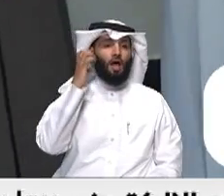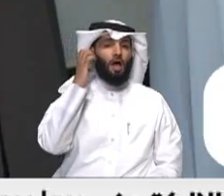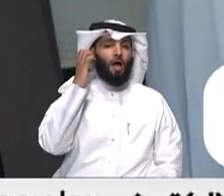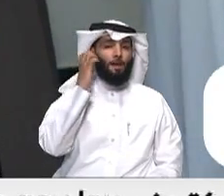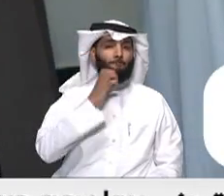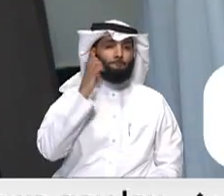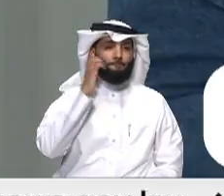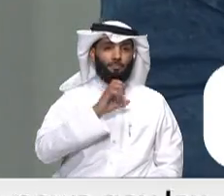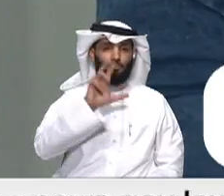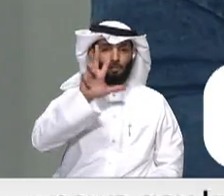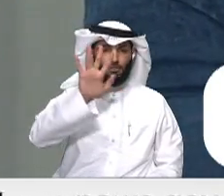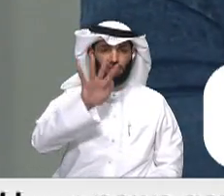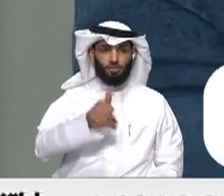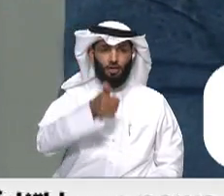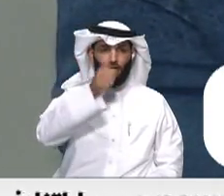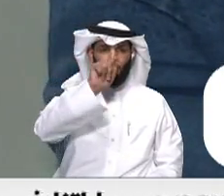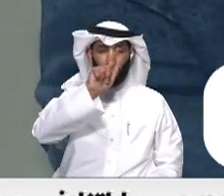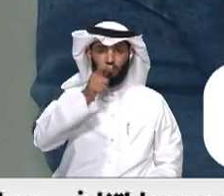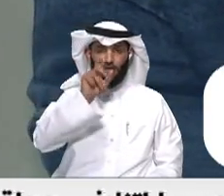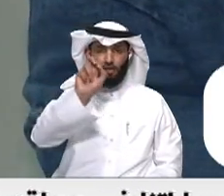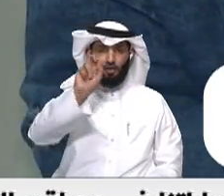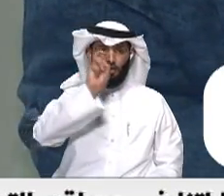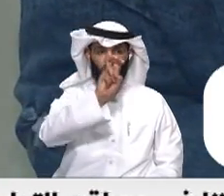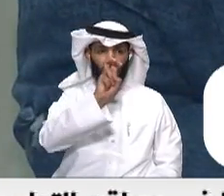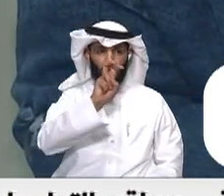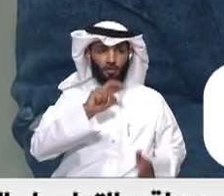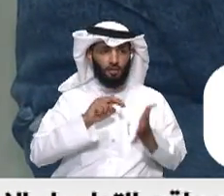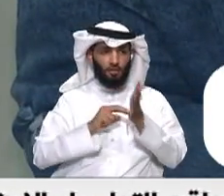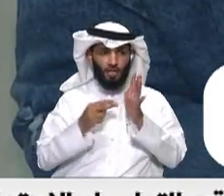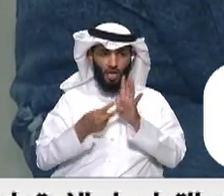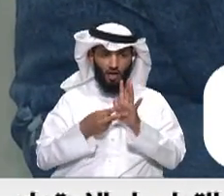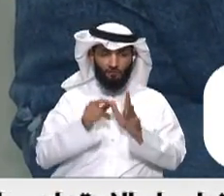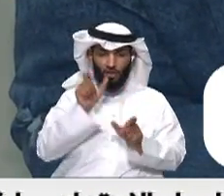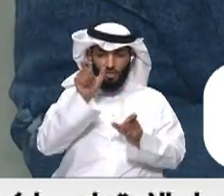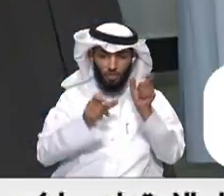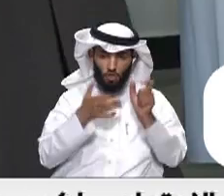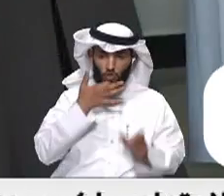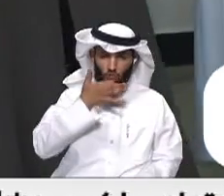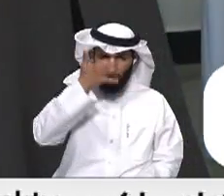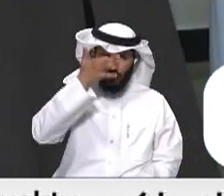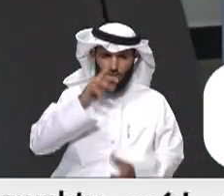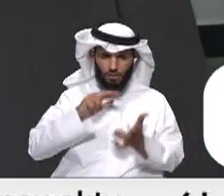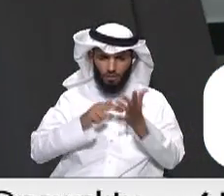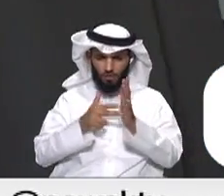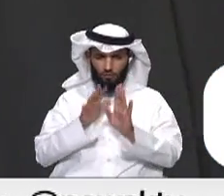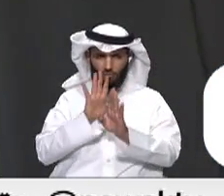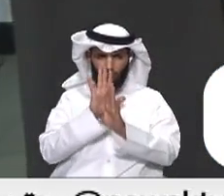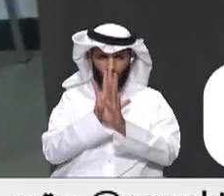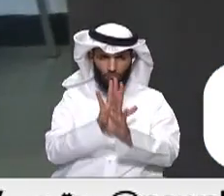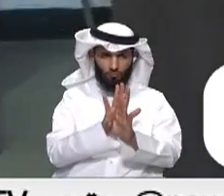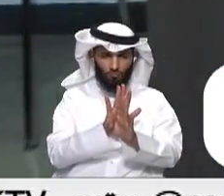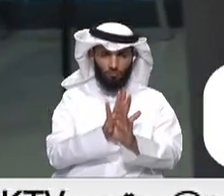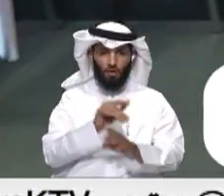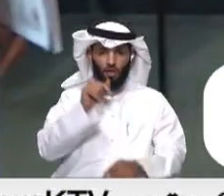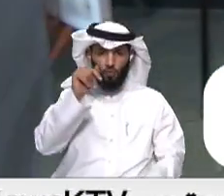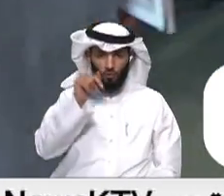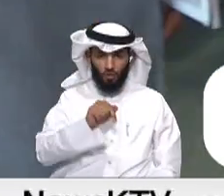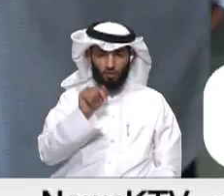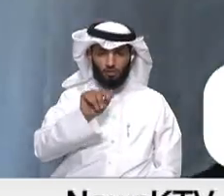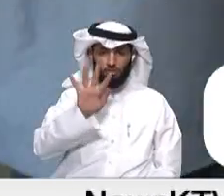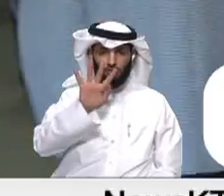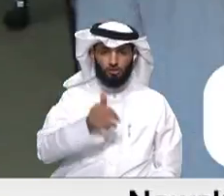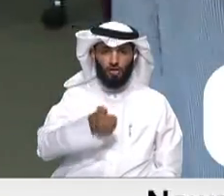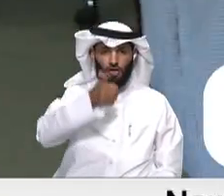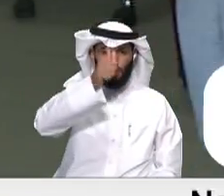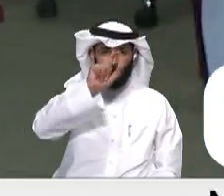عربيه تنضم الى الشبكه العالميه للمدن المراعيه لكبار السن حيث قام وفد من اماره الشارقه بزيارات